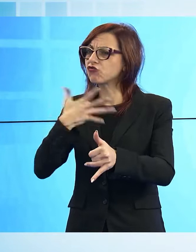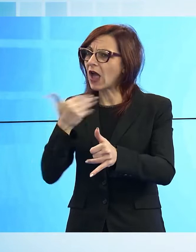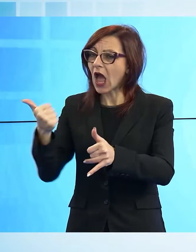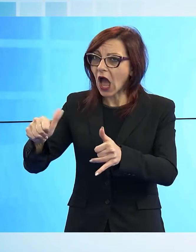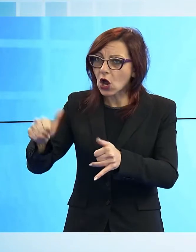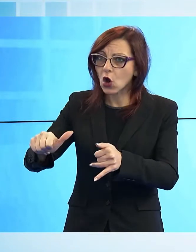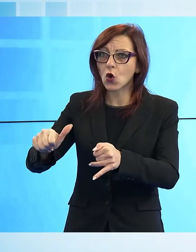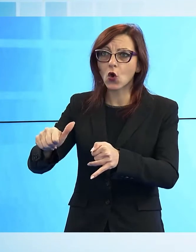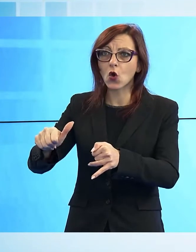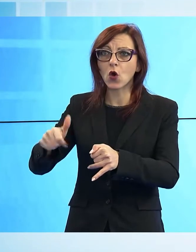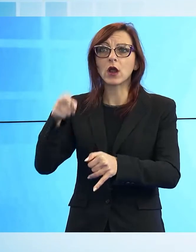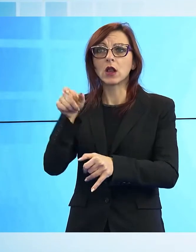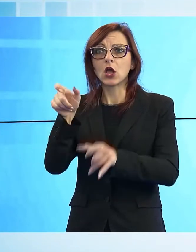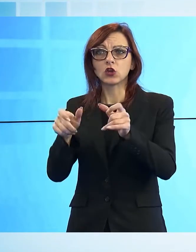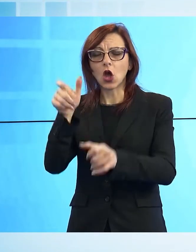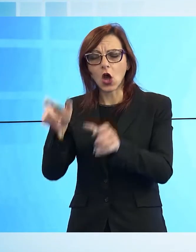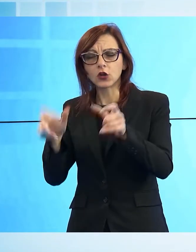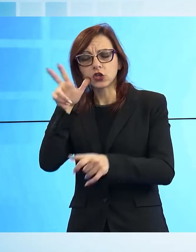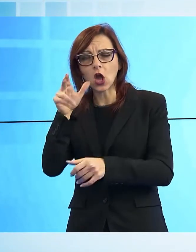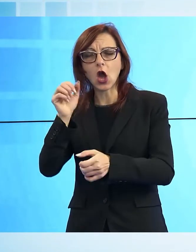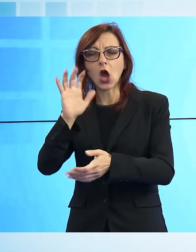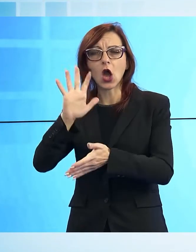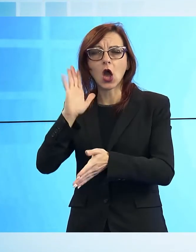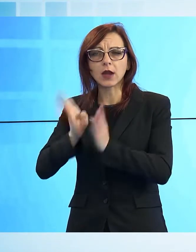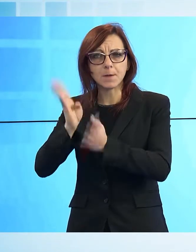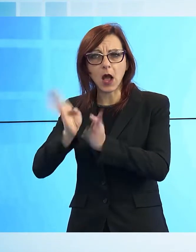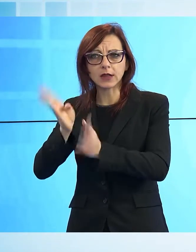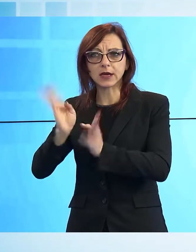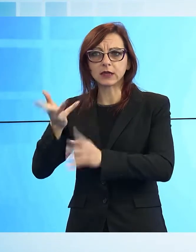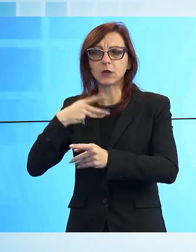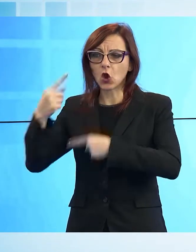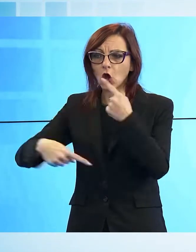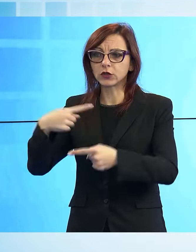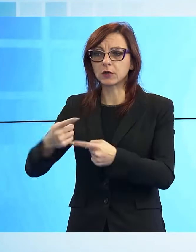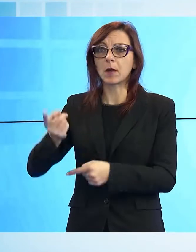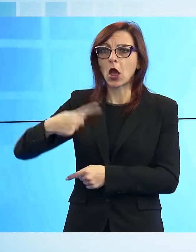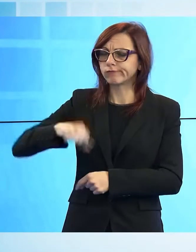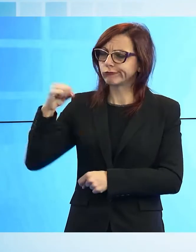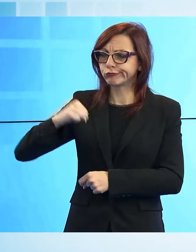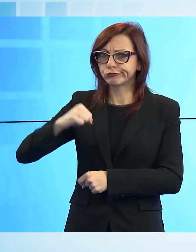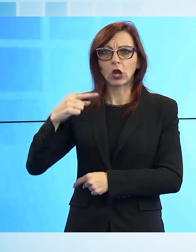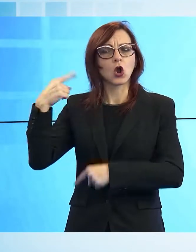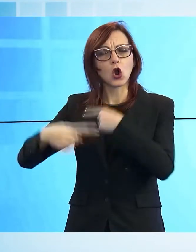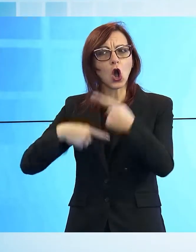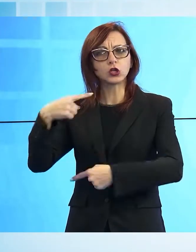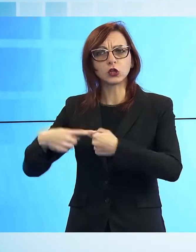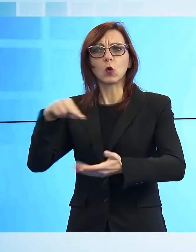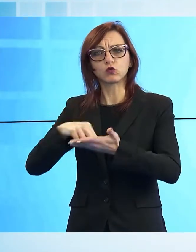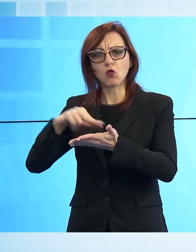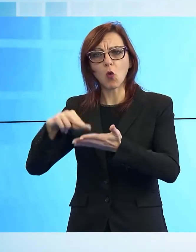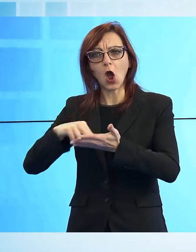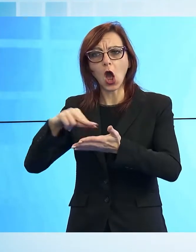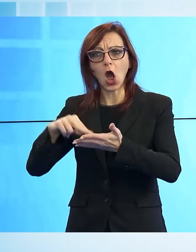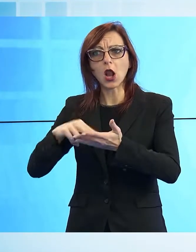che appunto vengono maltrattate. Ma noi continueremo, persistiamo e la scuola da questo punto di vista